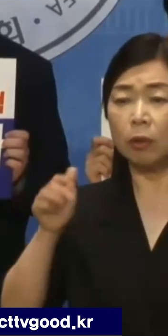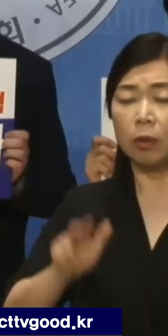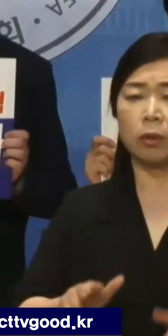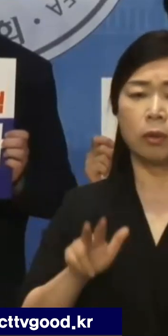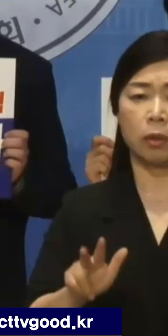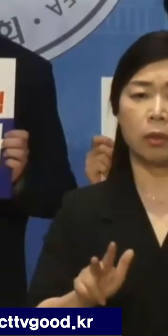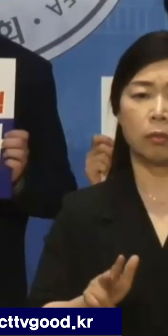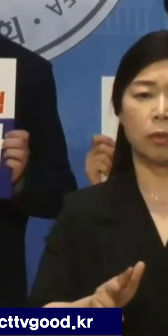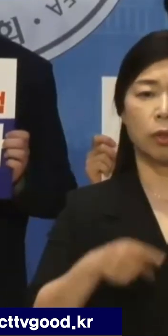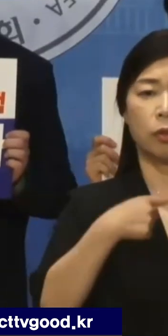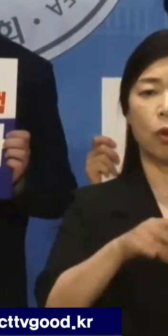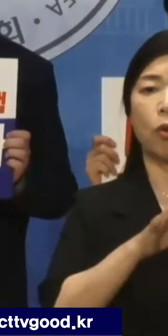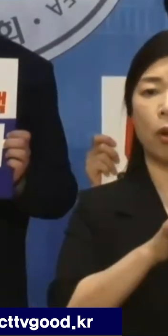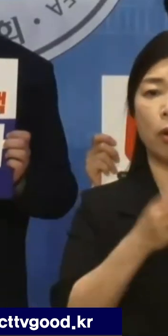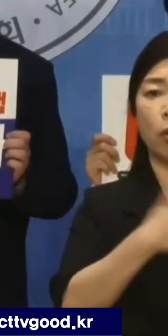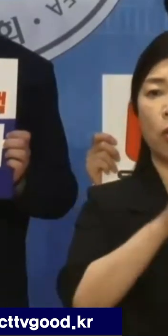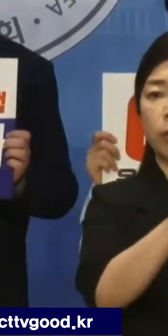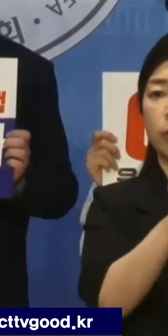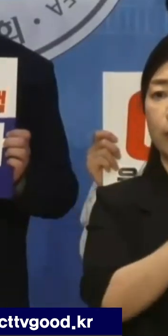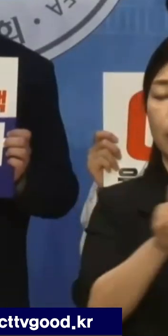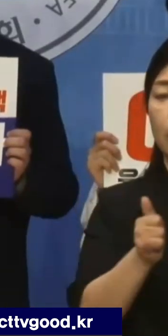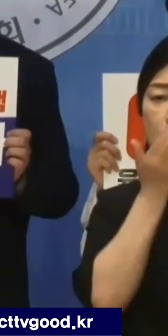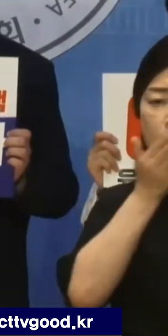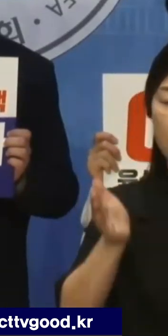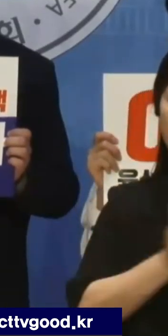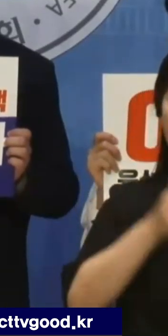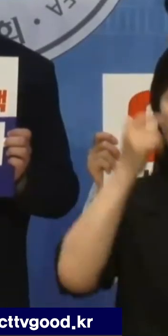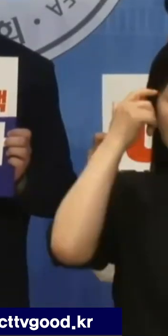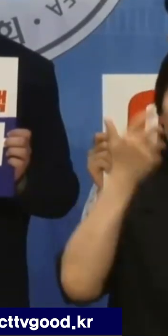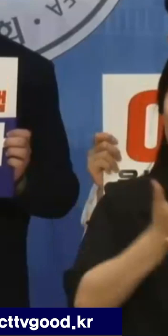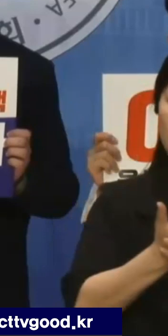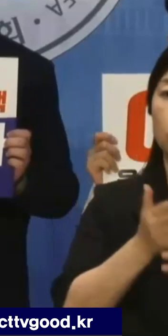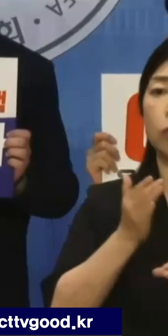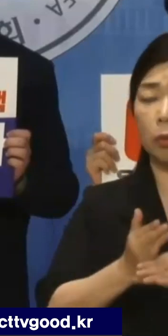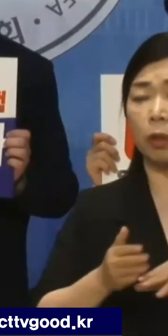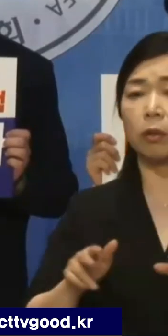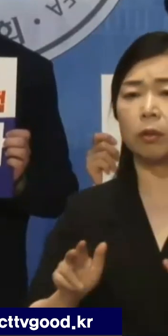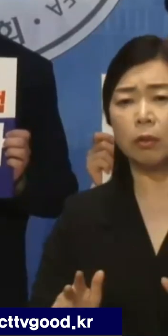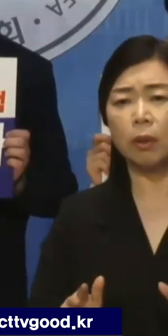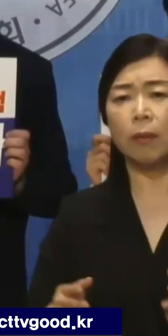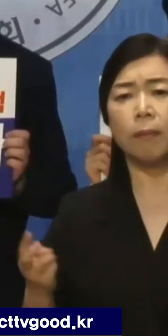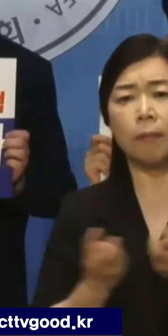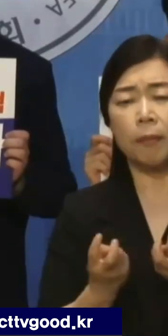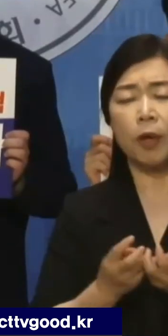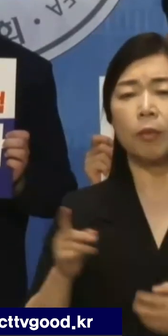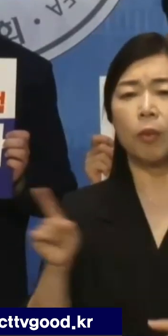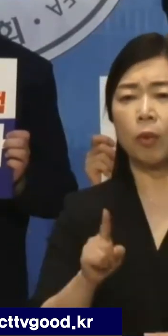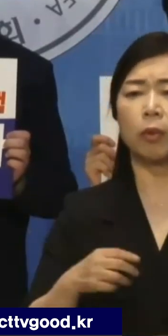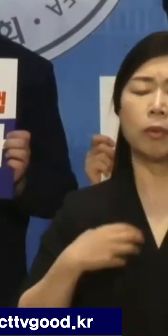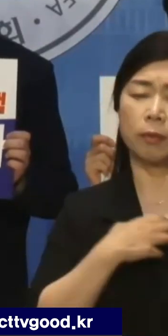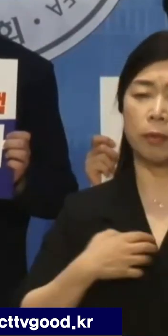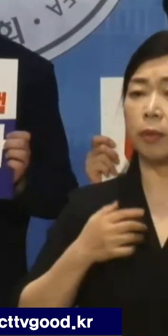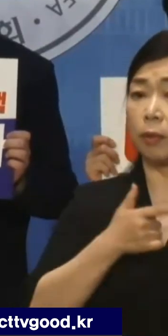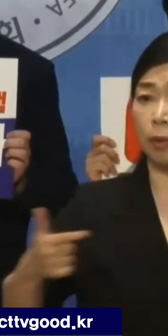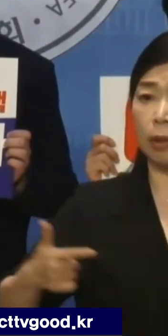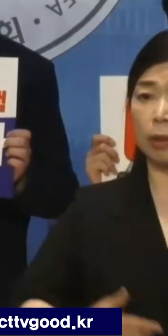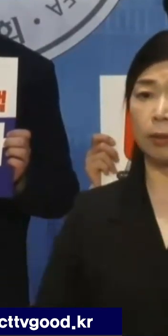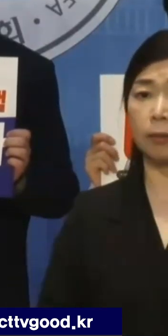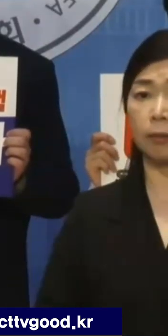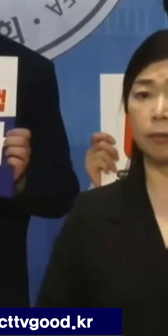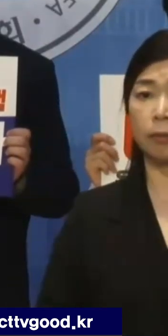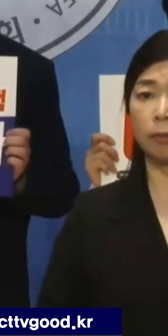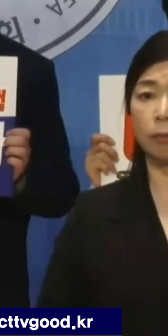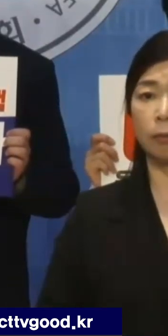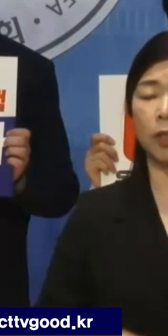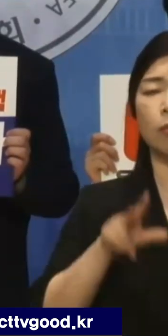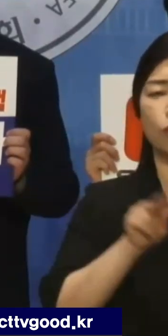교육계 공직자들까지 함께 충격에 빠져 있다고 합니다. 정말 어찌할 노릇인지 너무나 걱정이 됩니다.